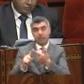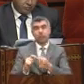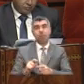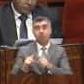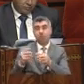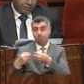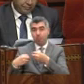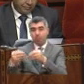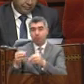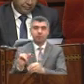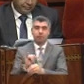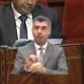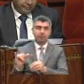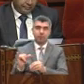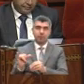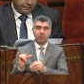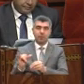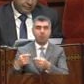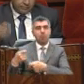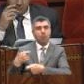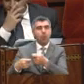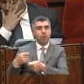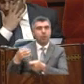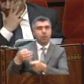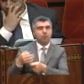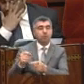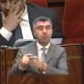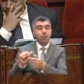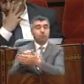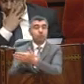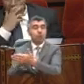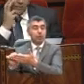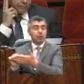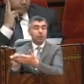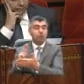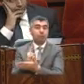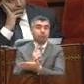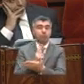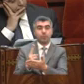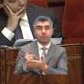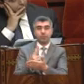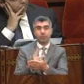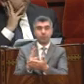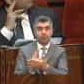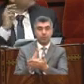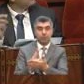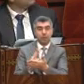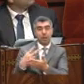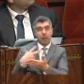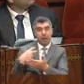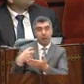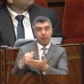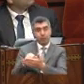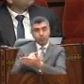حيت البائع في المغرب التاجر كيبيع بصفة إلكترونية، ولكن على الاقتناء باش حيت كما كتعرفوا الربح في الشراء،